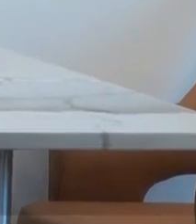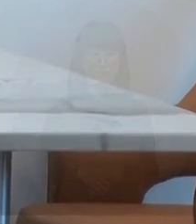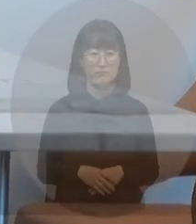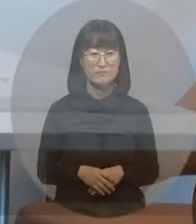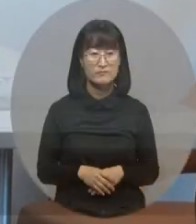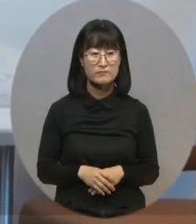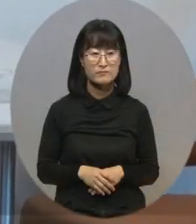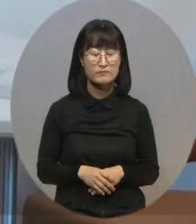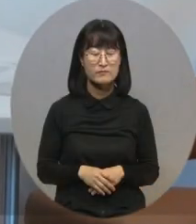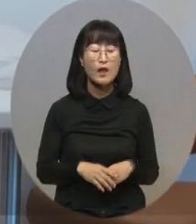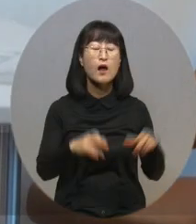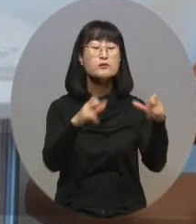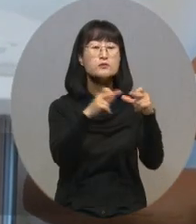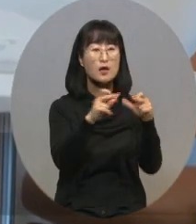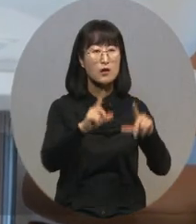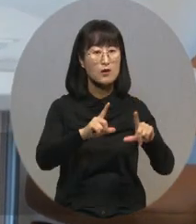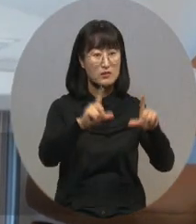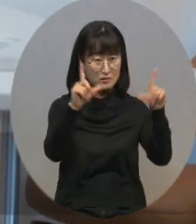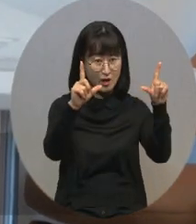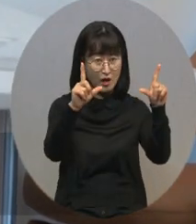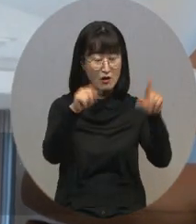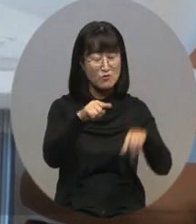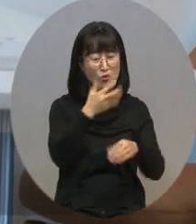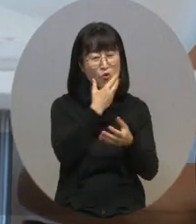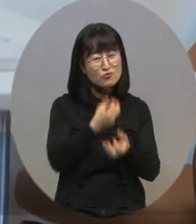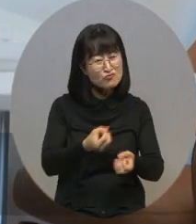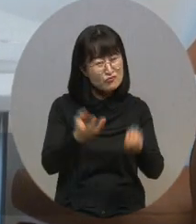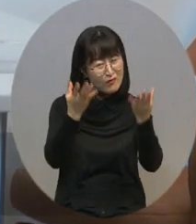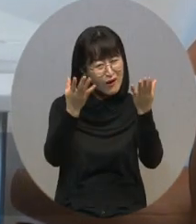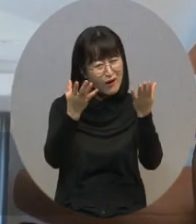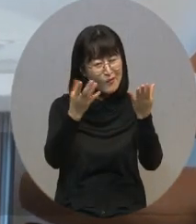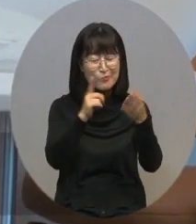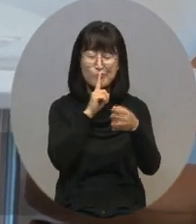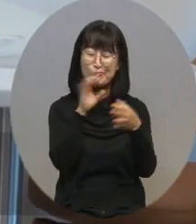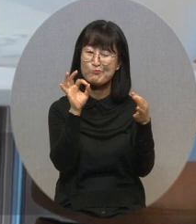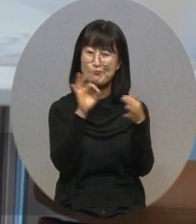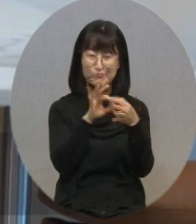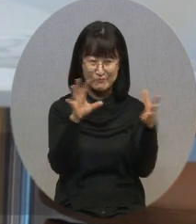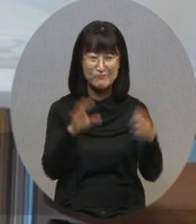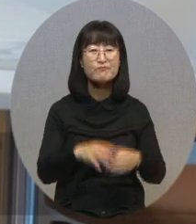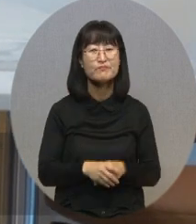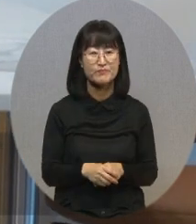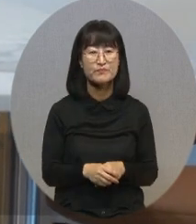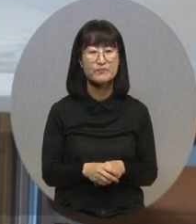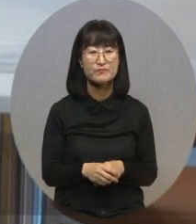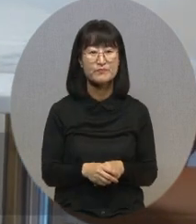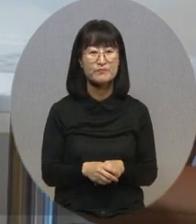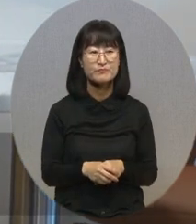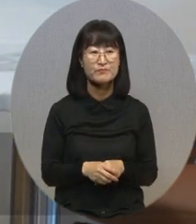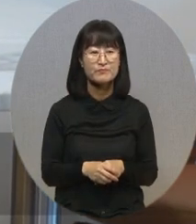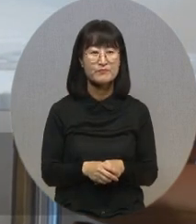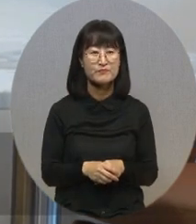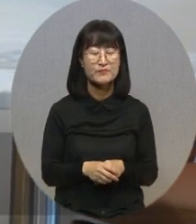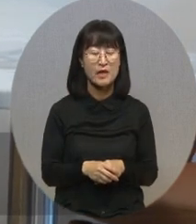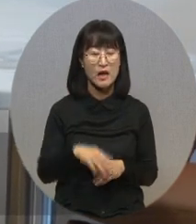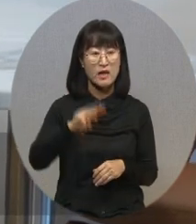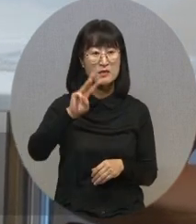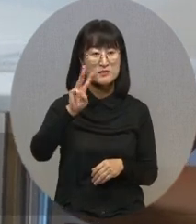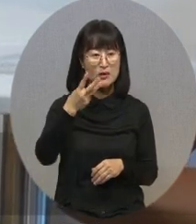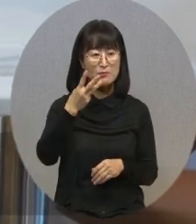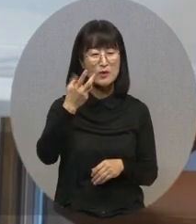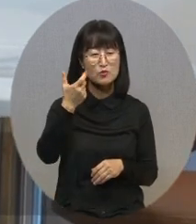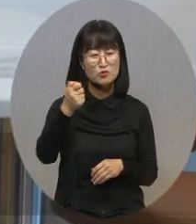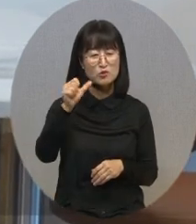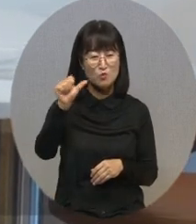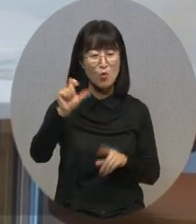이 장애인의 날이 이게 뭐 축복받을 일도 아니고 정말 아까 말씀하신 것처럼 365일 다 장애를 가진